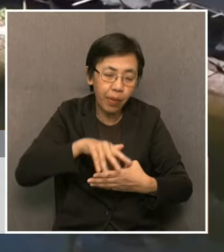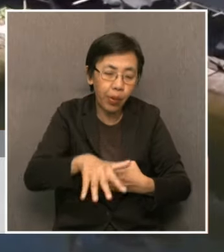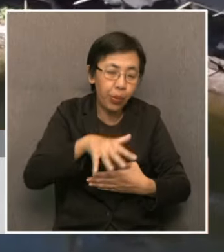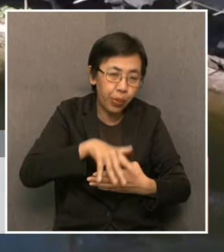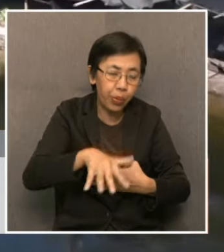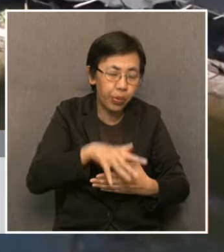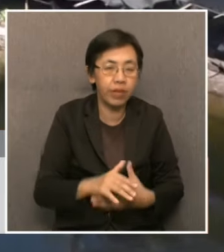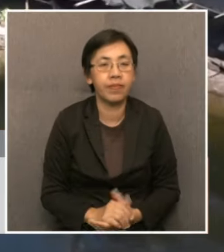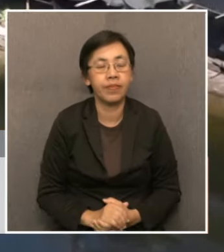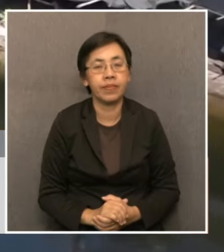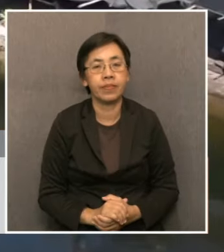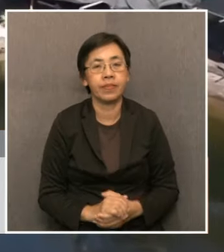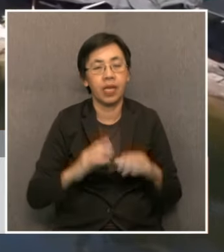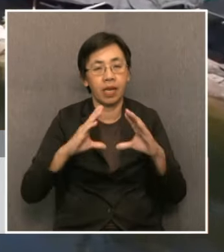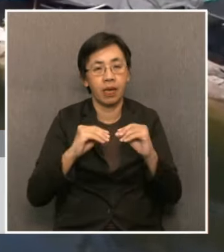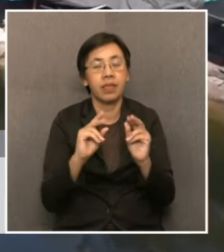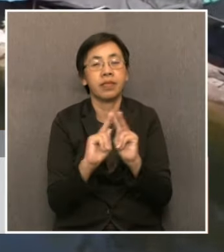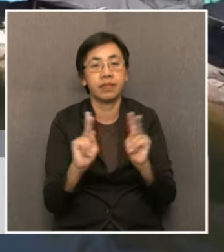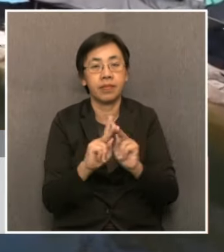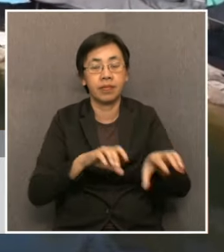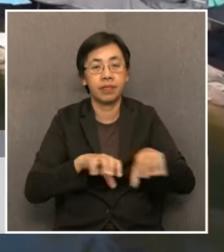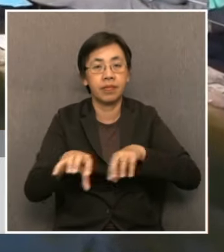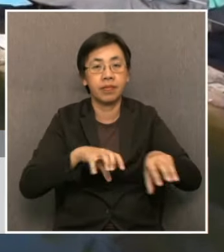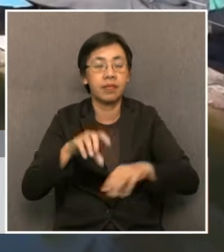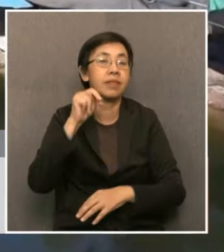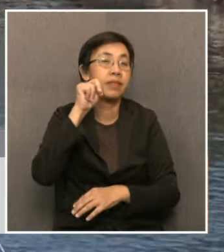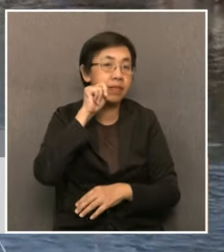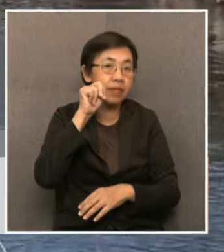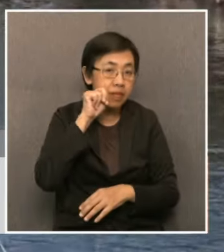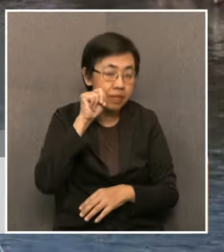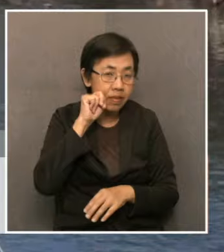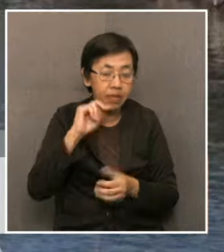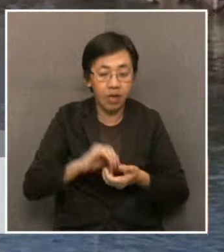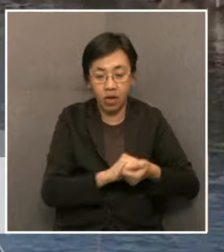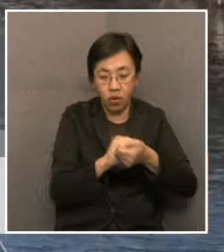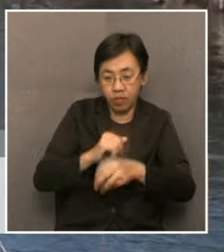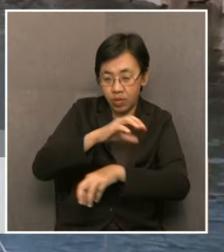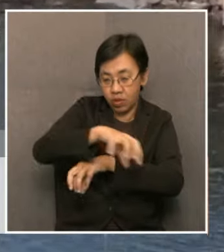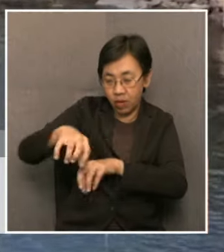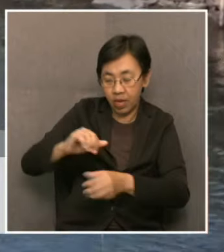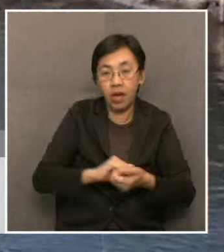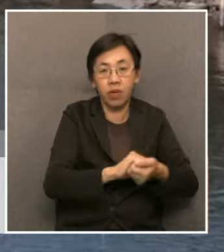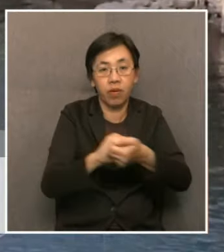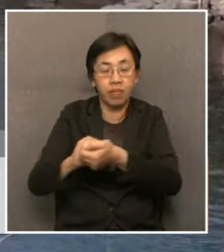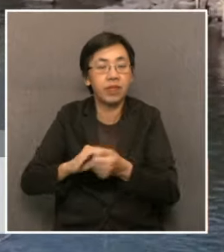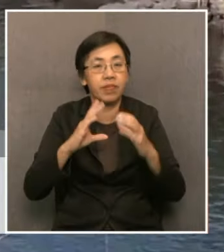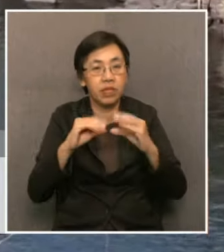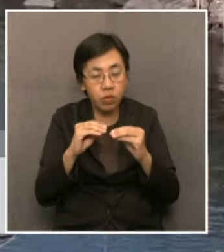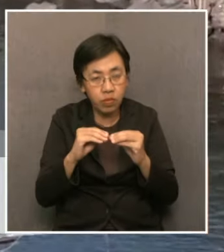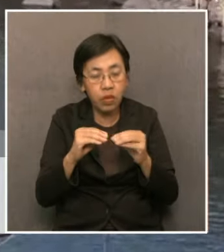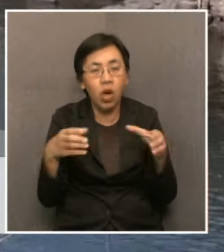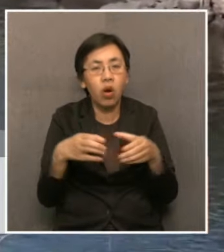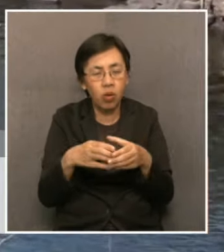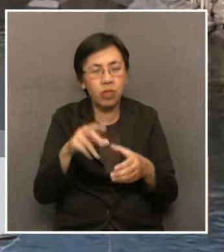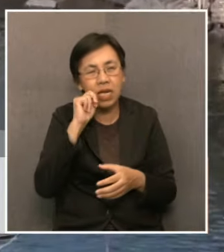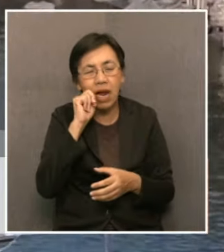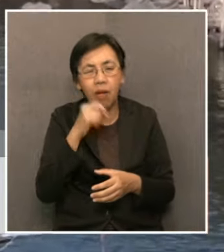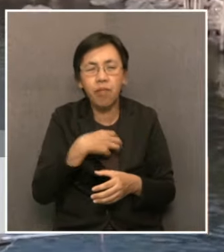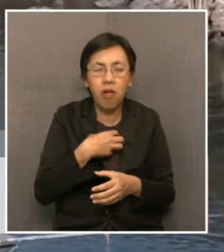นี้จะมีการประชุมคณะกรรมการจัดการชนประทานร่วมกับหน่วยงานที่เกี่ยวข้องและกลุ่มผู้ใช้น้ำในช่วงเดือนมิถุนายน